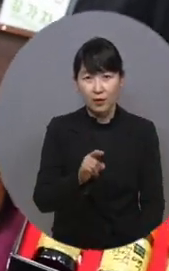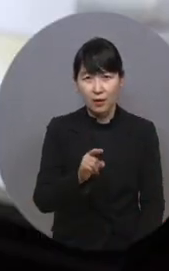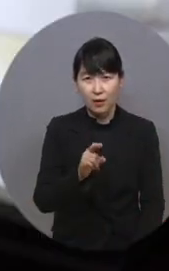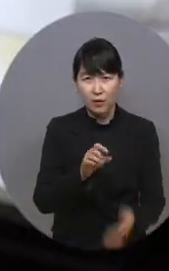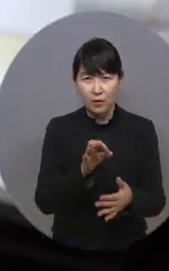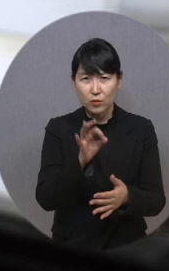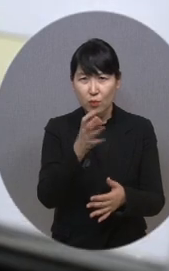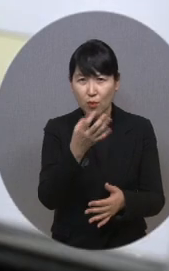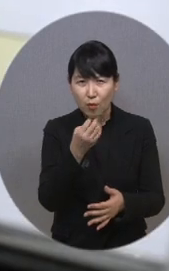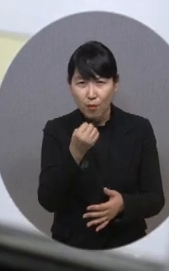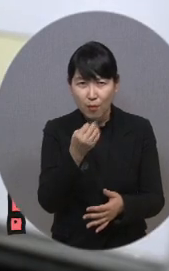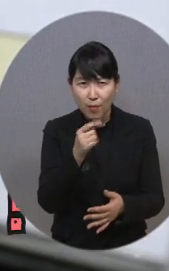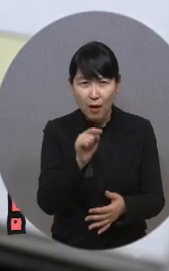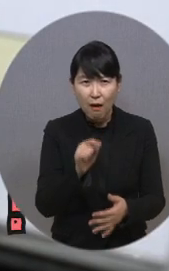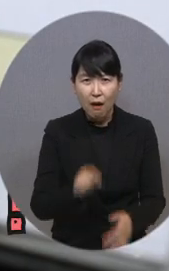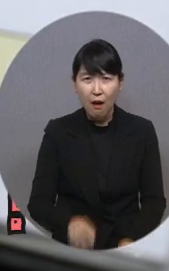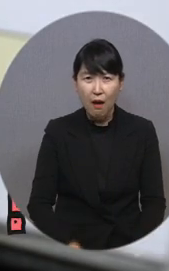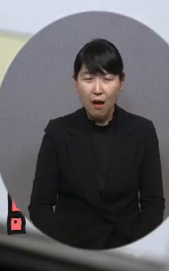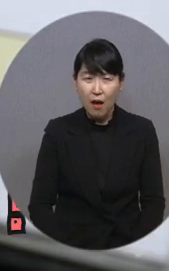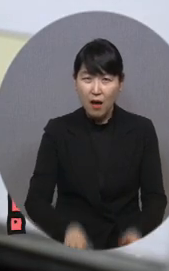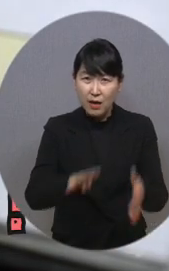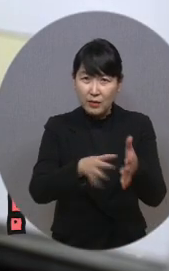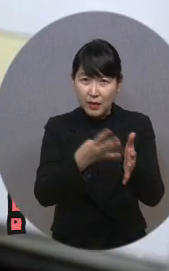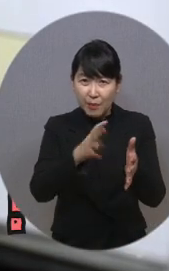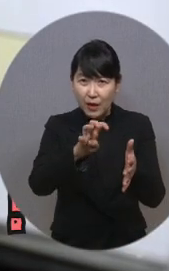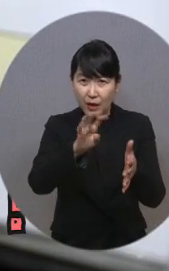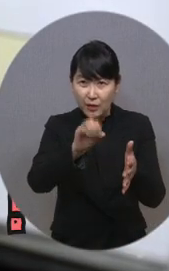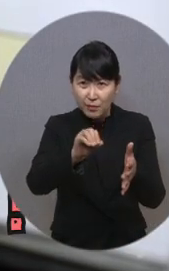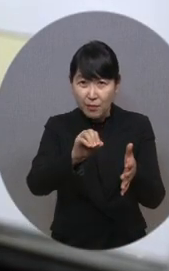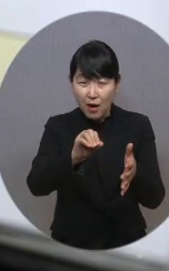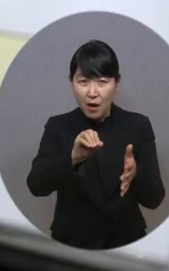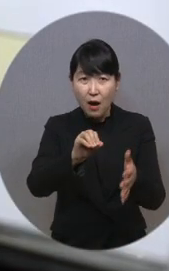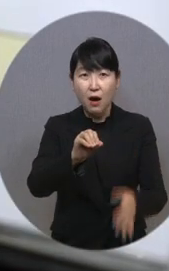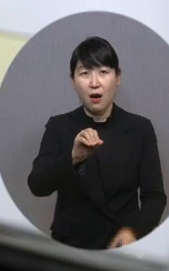둘, 셋. 이거 뭐 440만 원?